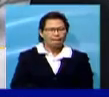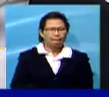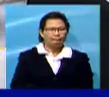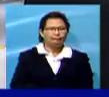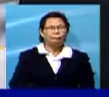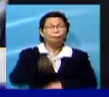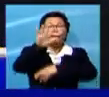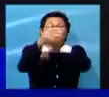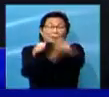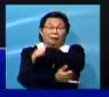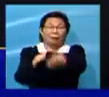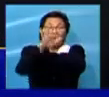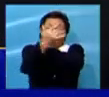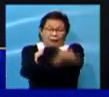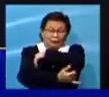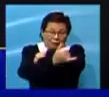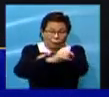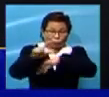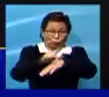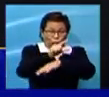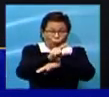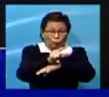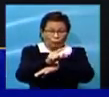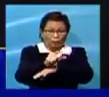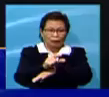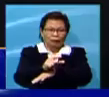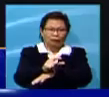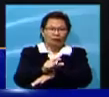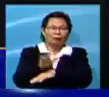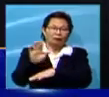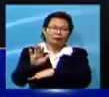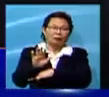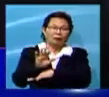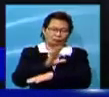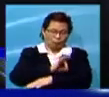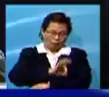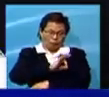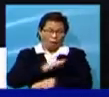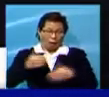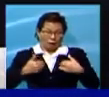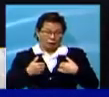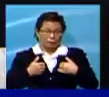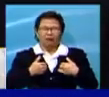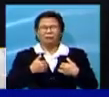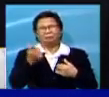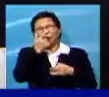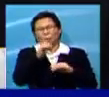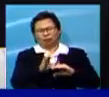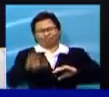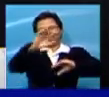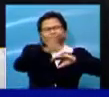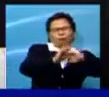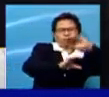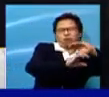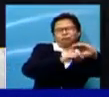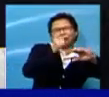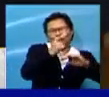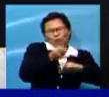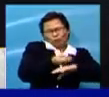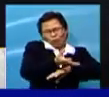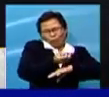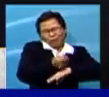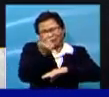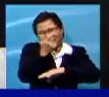Lima negara tadi menggunakan kelebihan-kelebihan yang ada supaya tidak ada pertindihan, wastage and